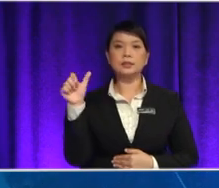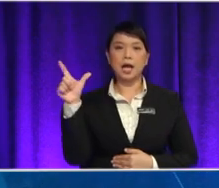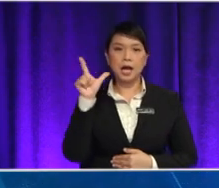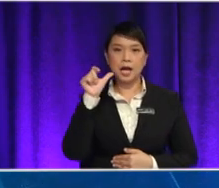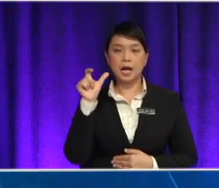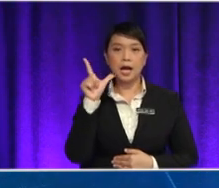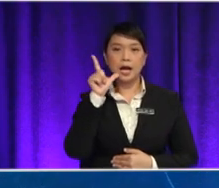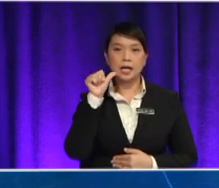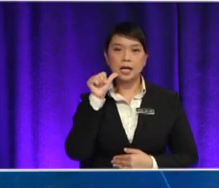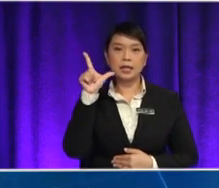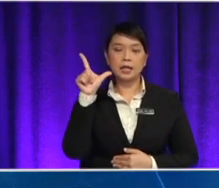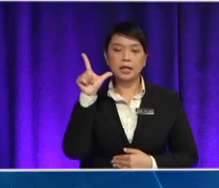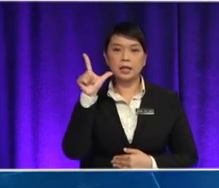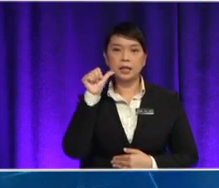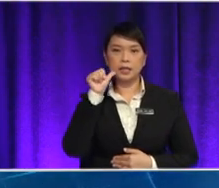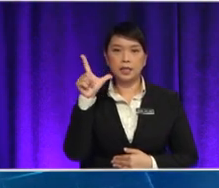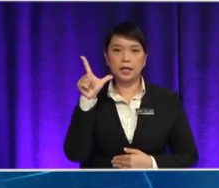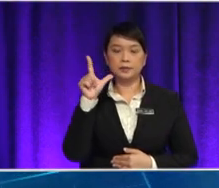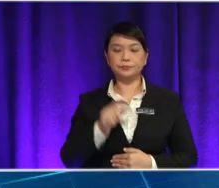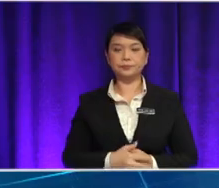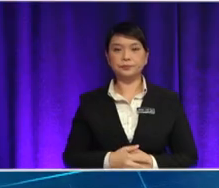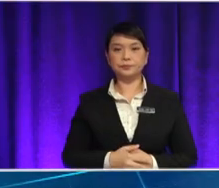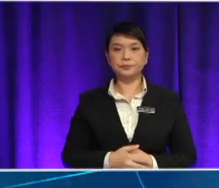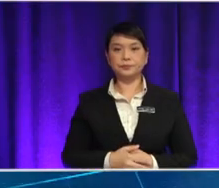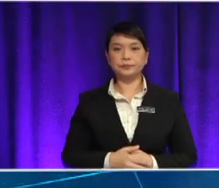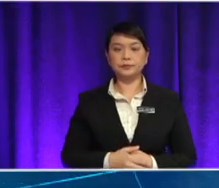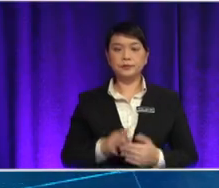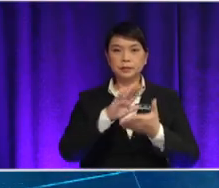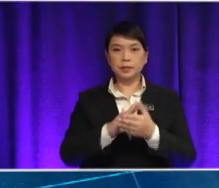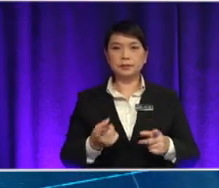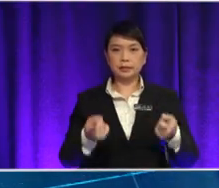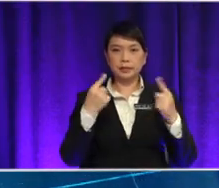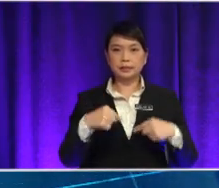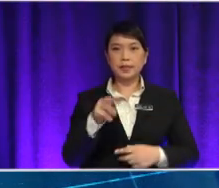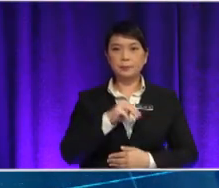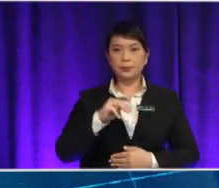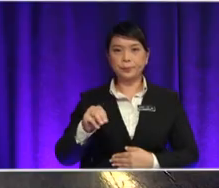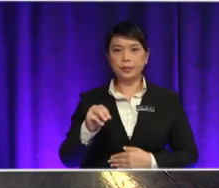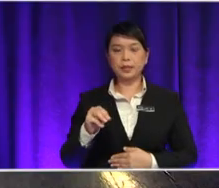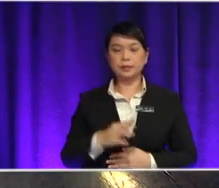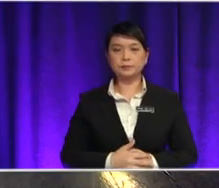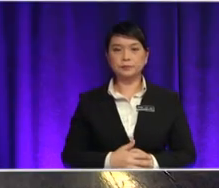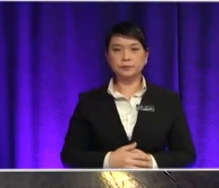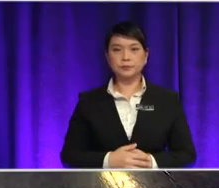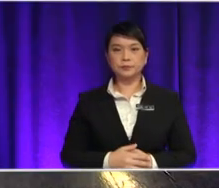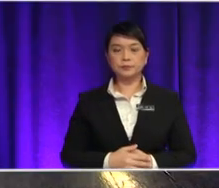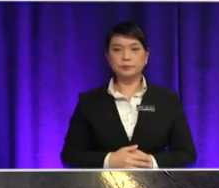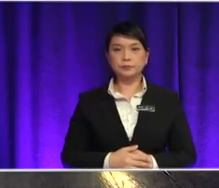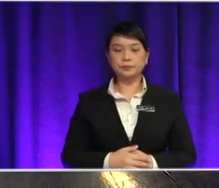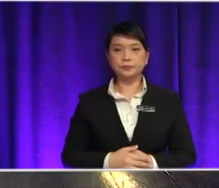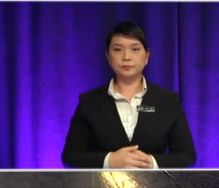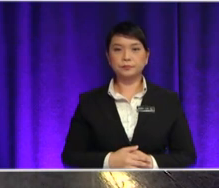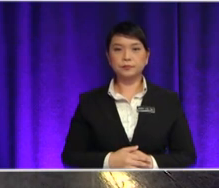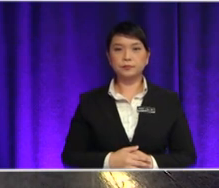Hai, selamat datang ke Didik TV murid-murid. Saya pasti bukan saja murid di Google Meet teruja untuk topik kita hari ini,